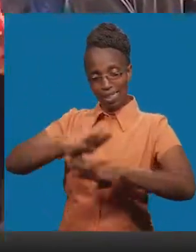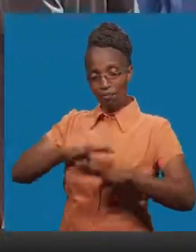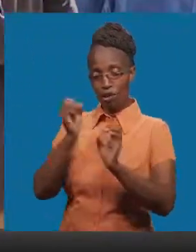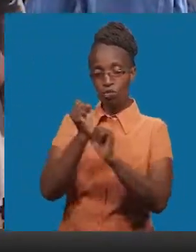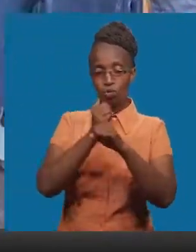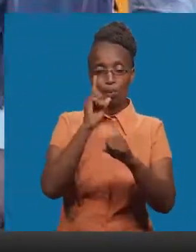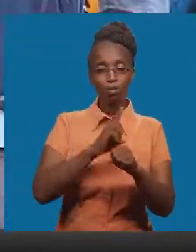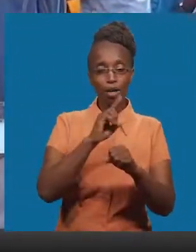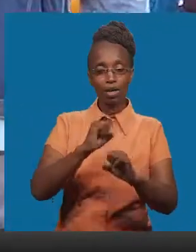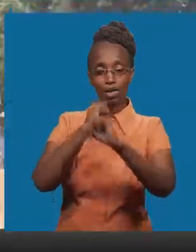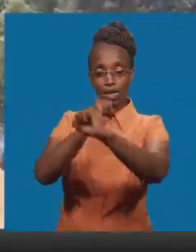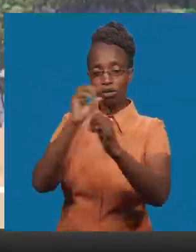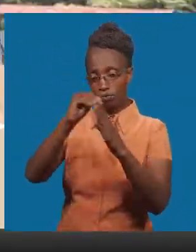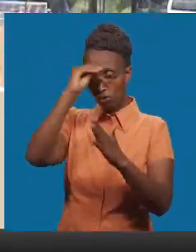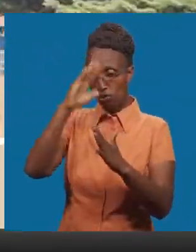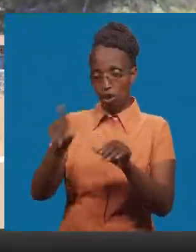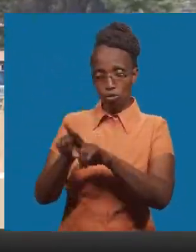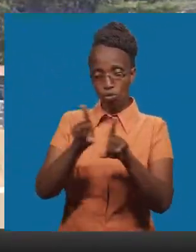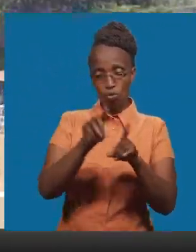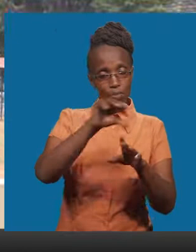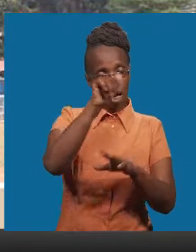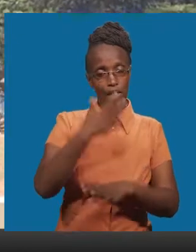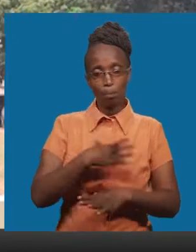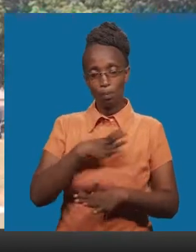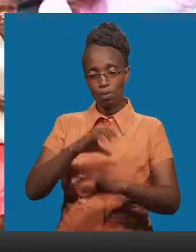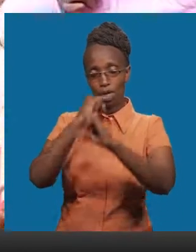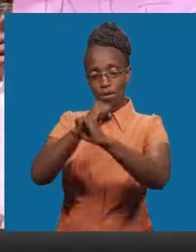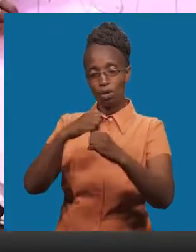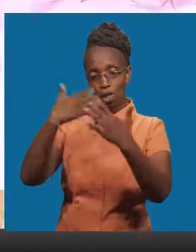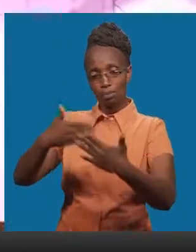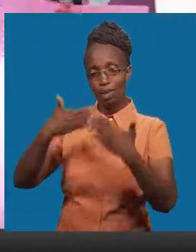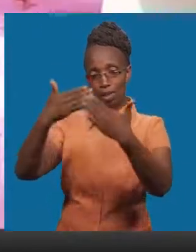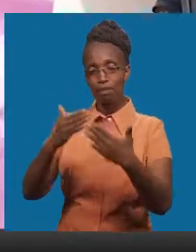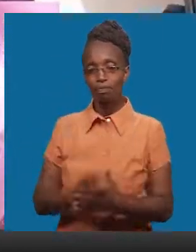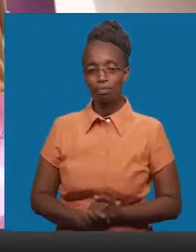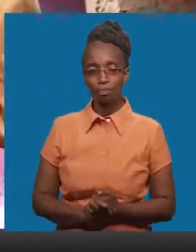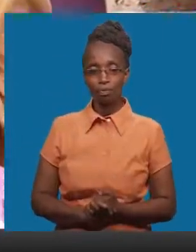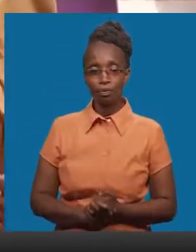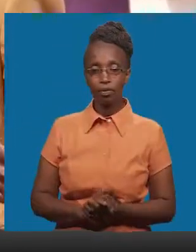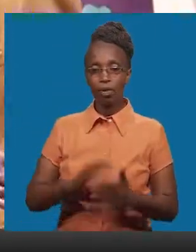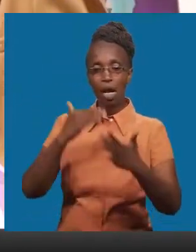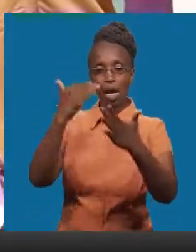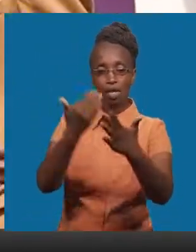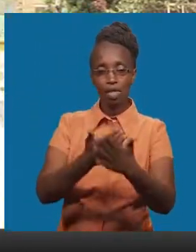wa kutosha kuhakikisha kuwa usalama wa wanafunzi na wenyeji kwa jumla umeimarishwa maeneo hayo.